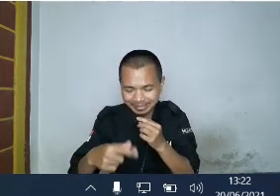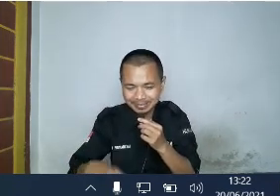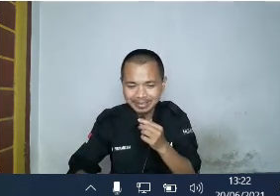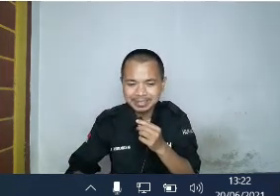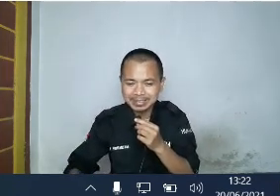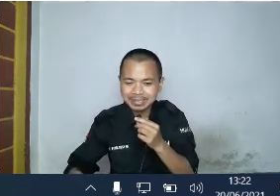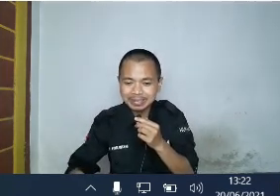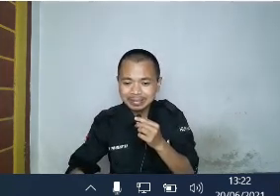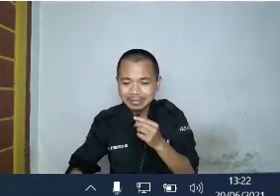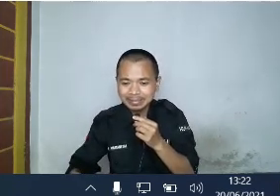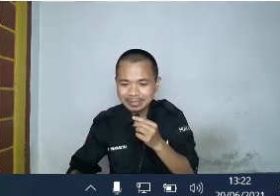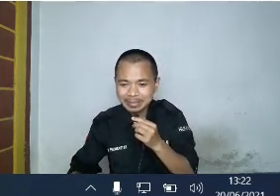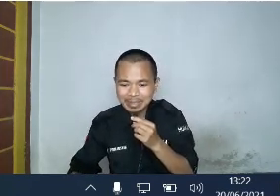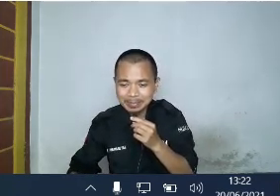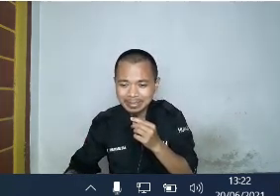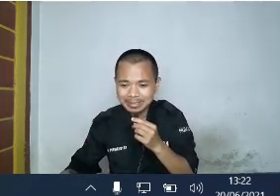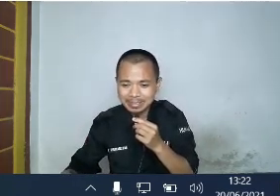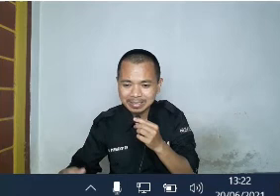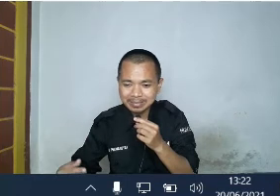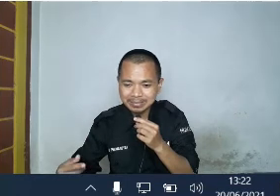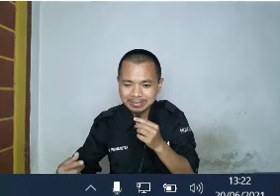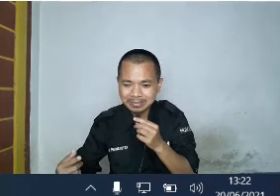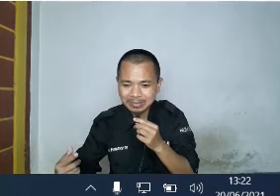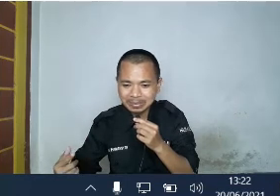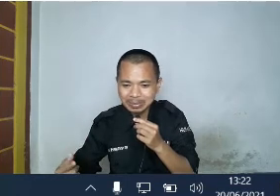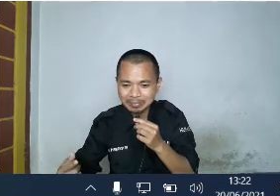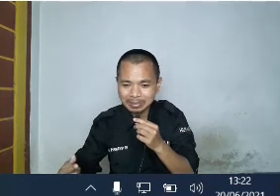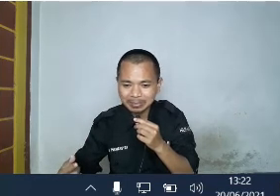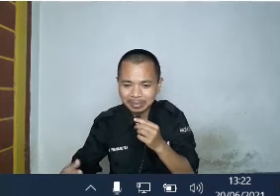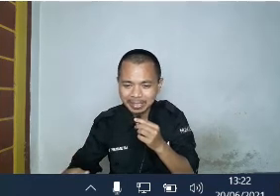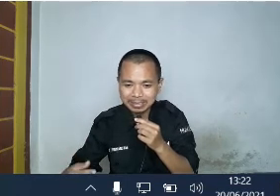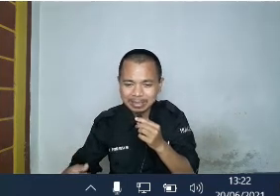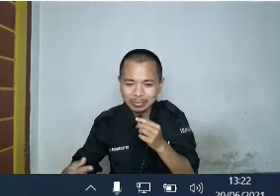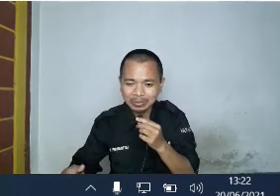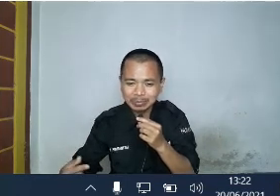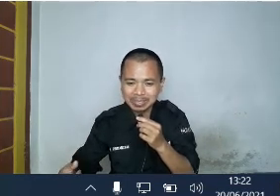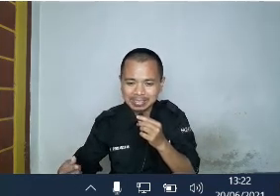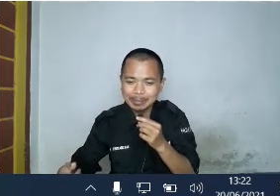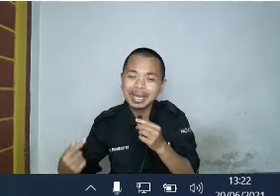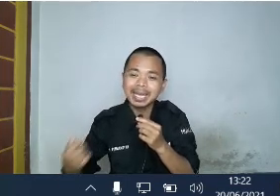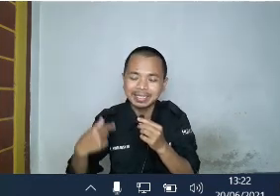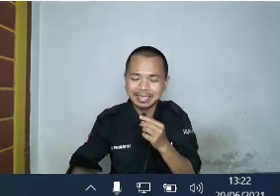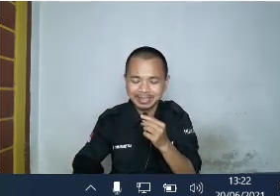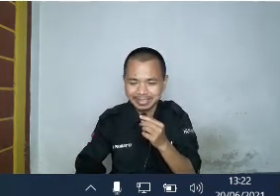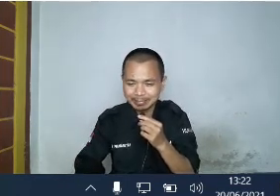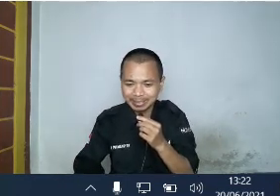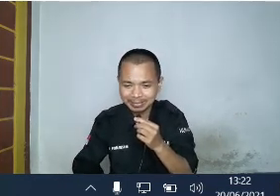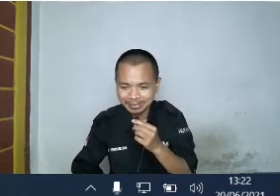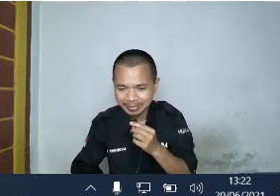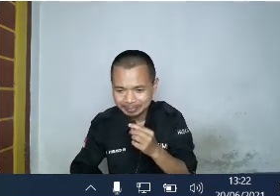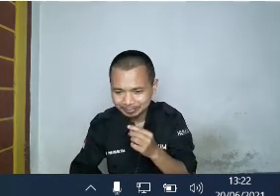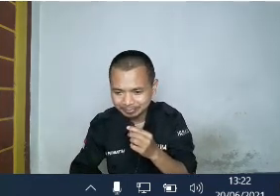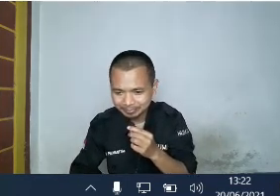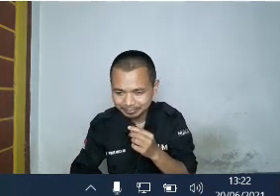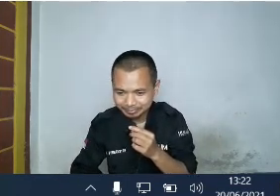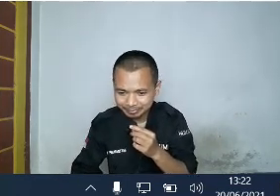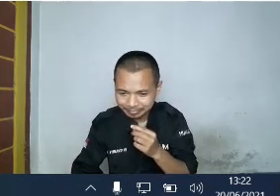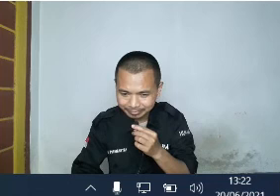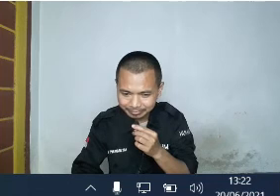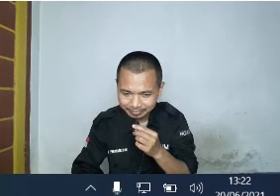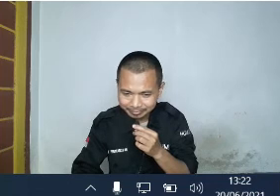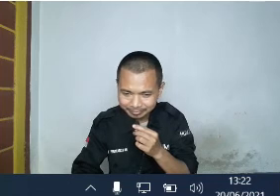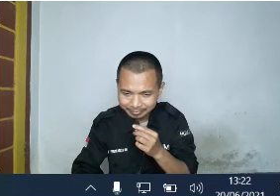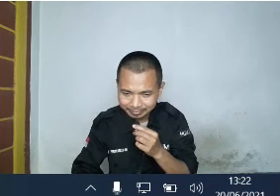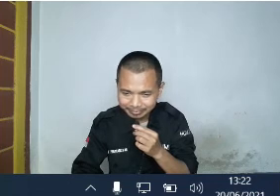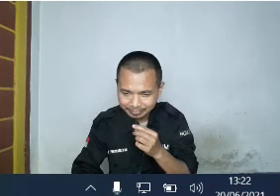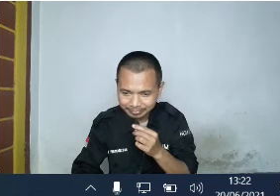gitu ya jadi tidak bisa mengerjakan dua mata goyah dalam waktu bersamaan intinya begitu ya